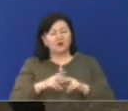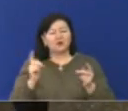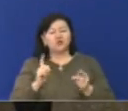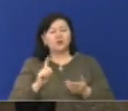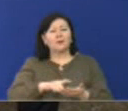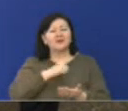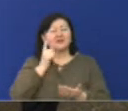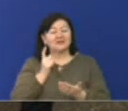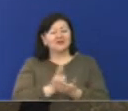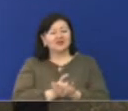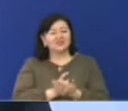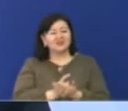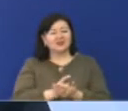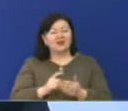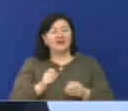совершение ими коррупционных